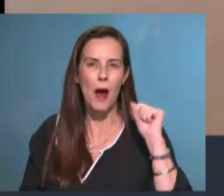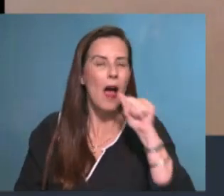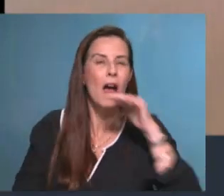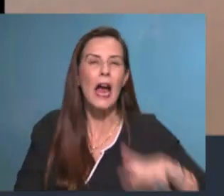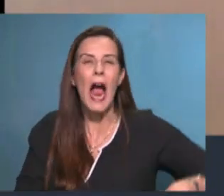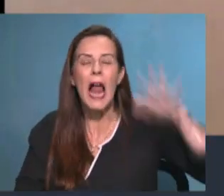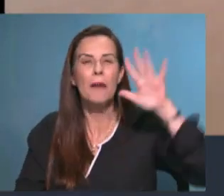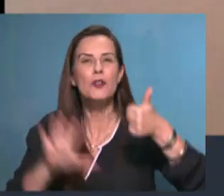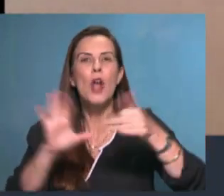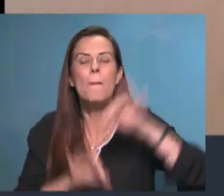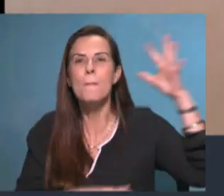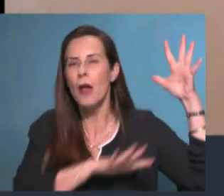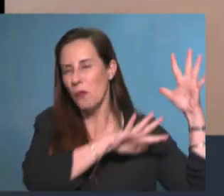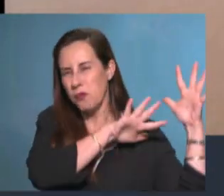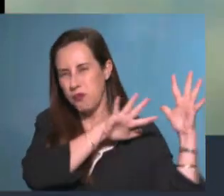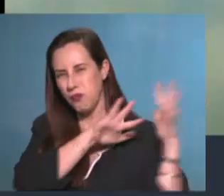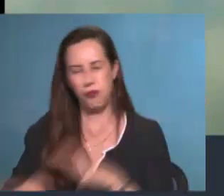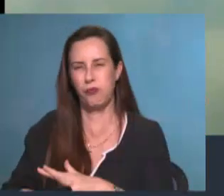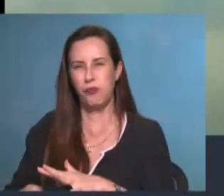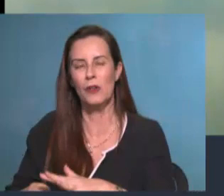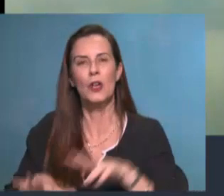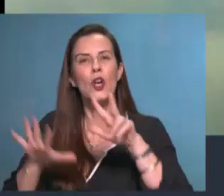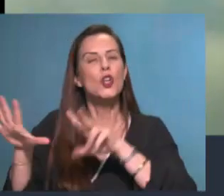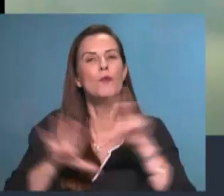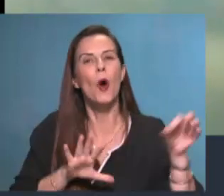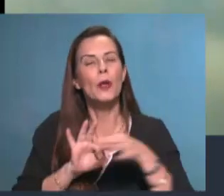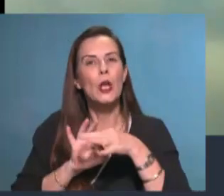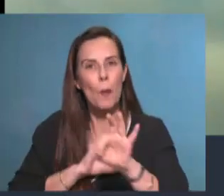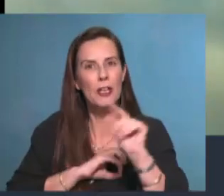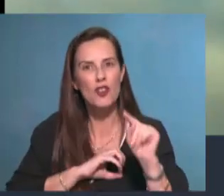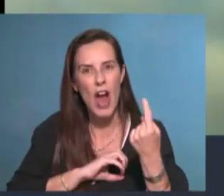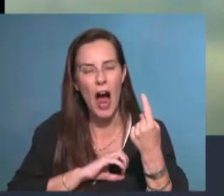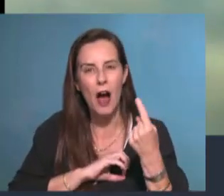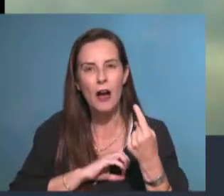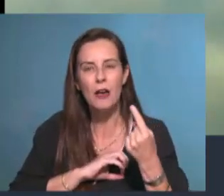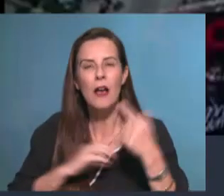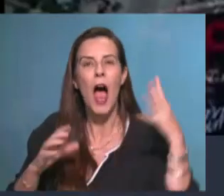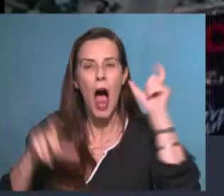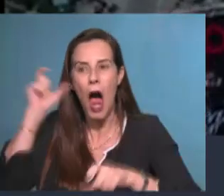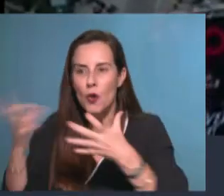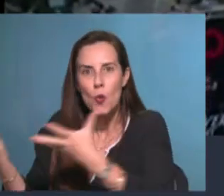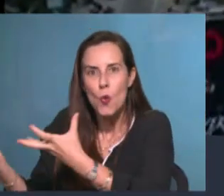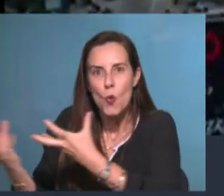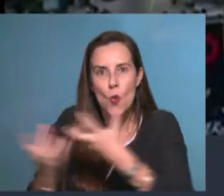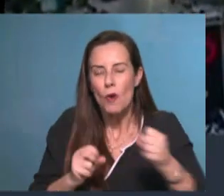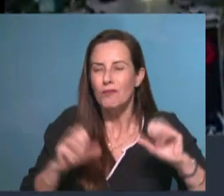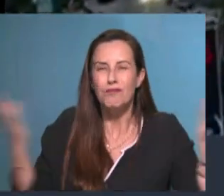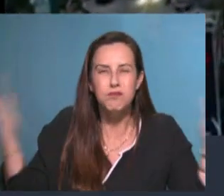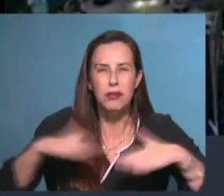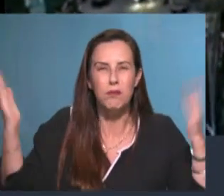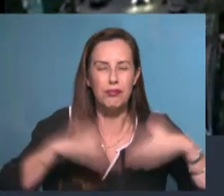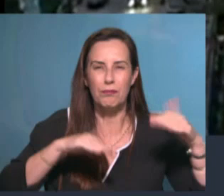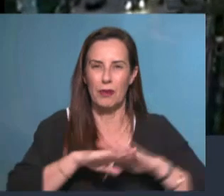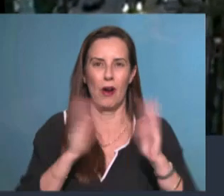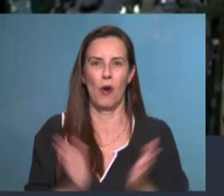של עד 6 מטרים עיקו בחוף בעוצמה של 800 קמ"ש. סחפו חוגגים רבים והרסו כל מה שנקרא